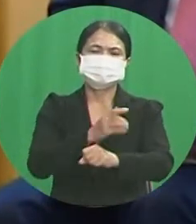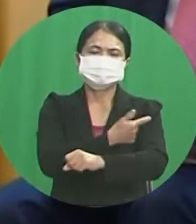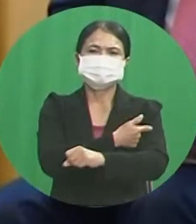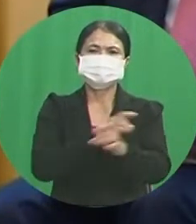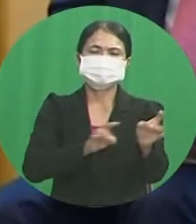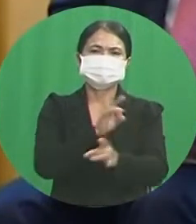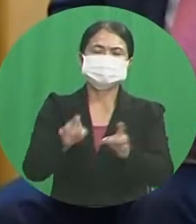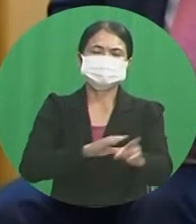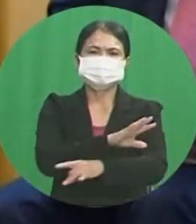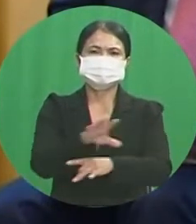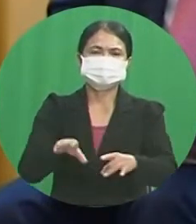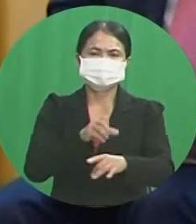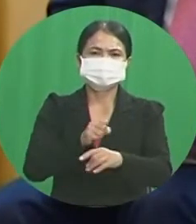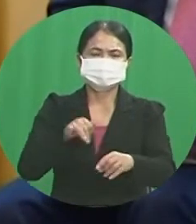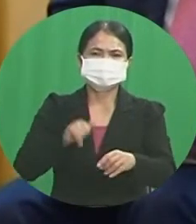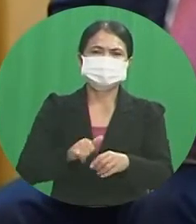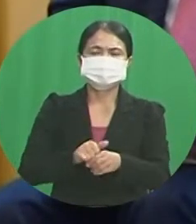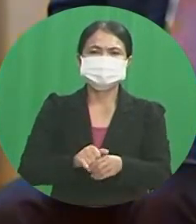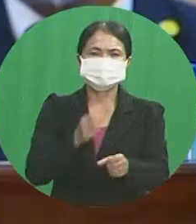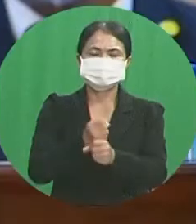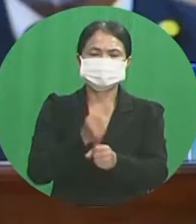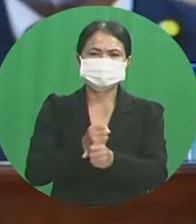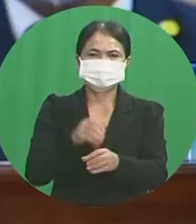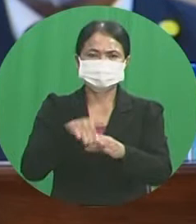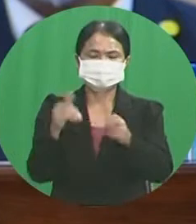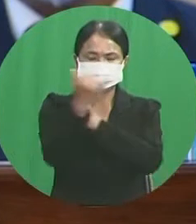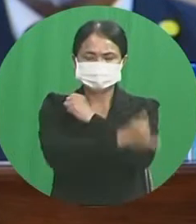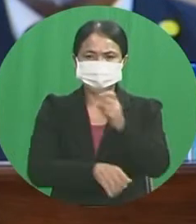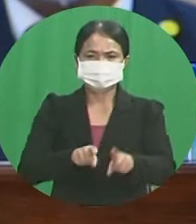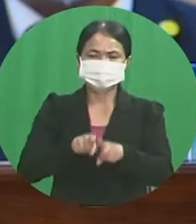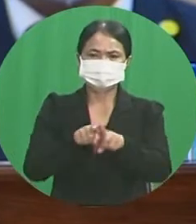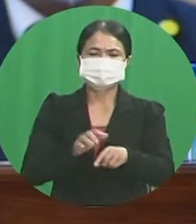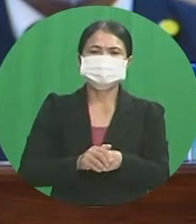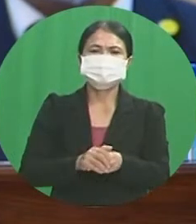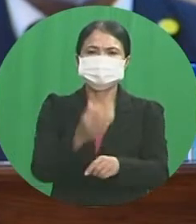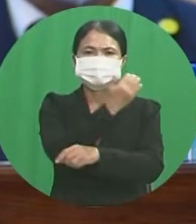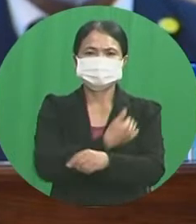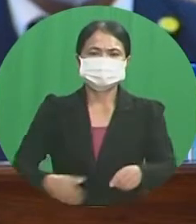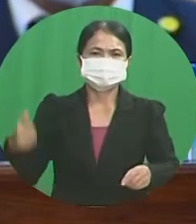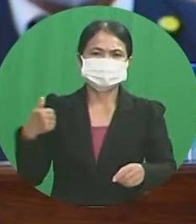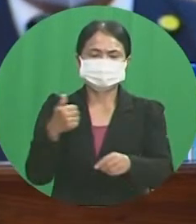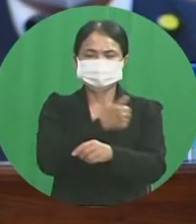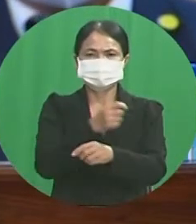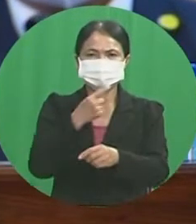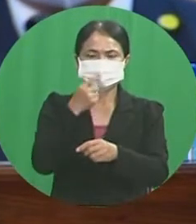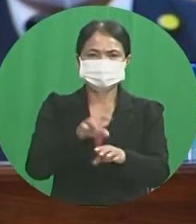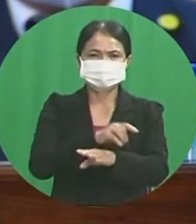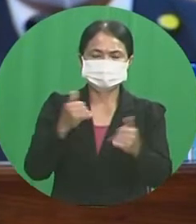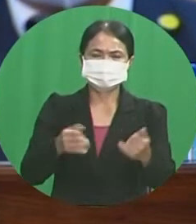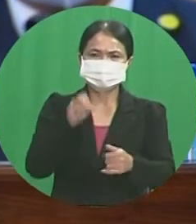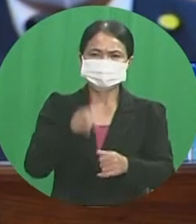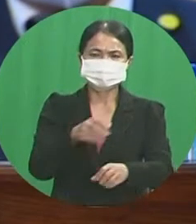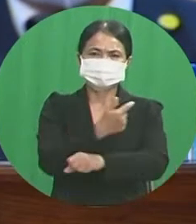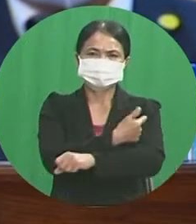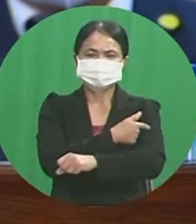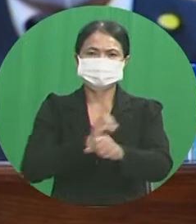ពលរដ្ឋខ្មែរដែលកំពុងស្នាក់នៅនិងធ្វើការក្នុងប្រទេសថៃផងដែរសម្តេចតេជោបានបញ្ជាក់ថានៅពេលនេះតម្រូវការចាក់